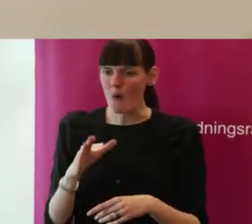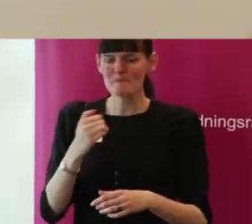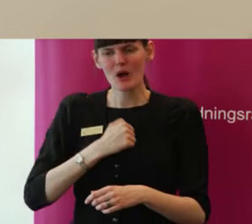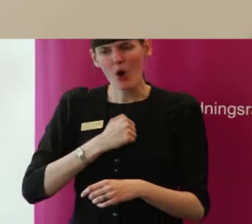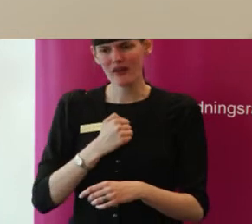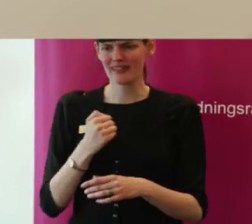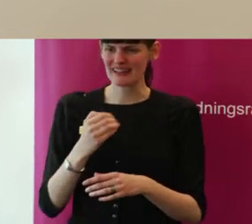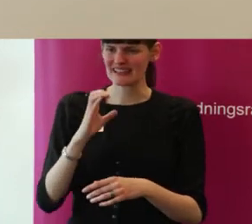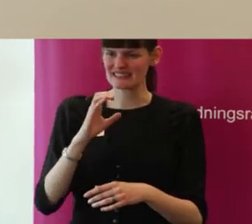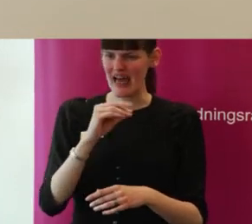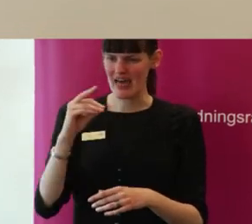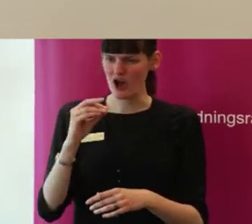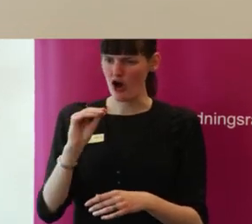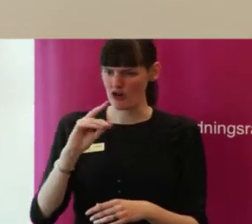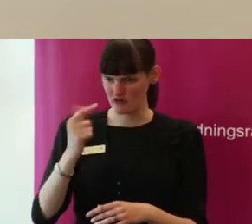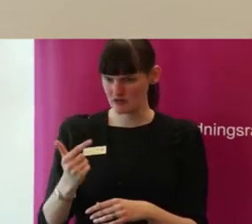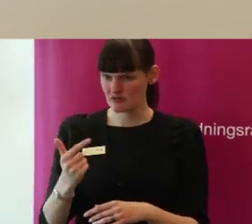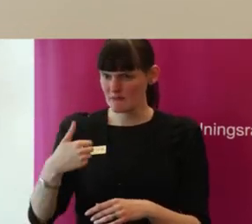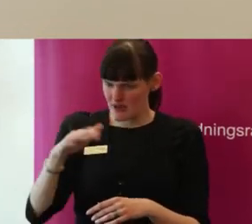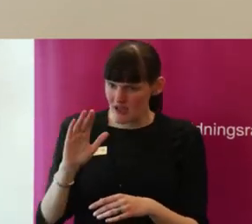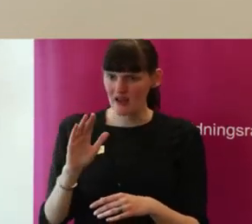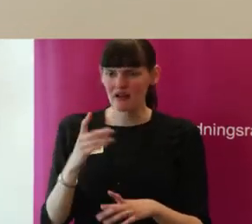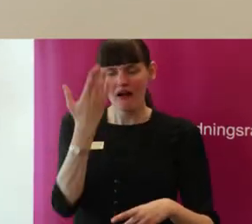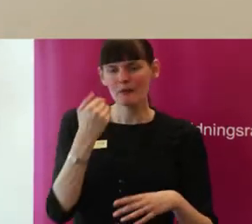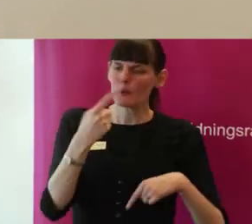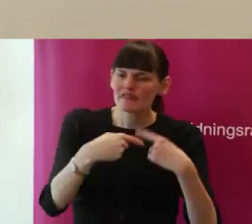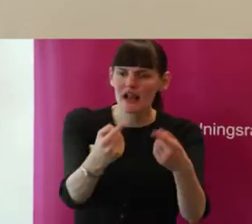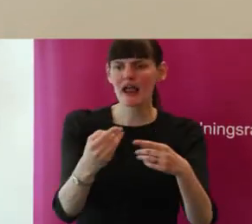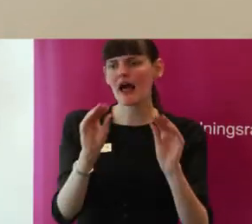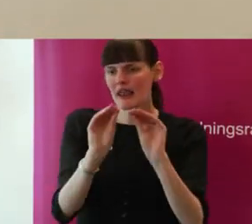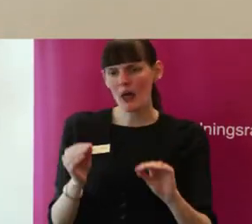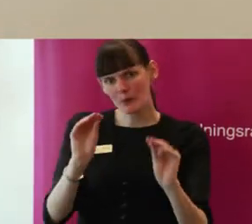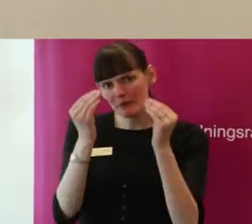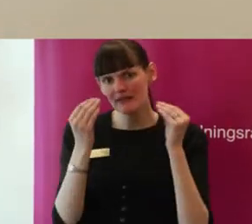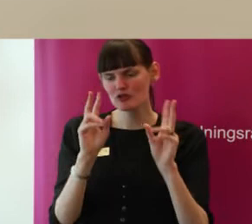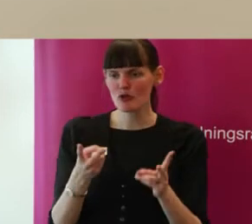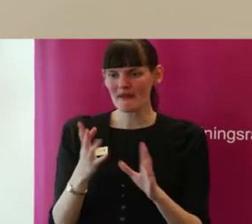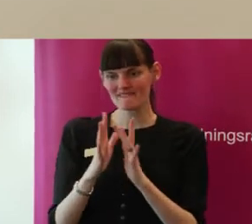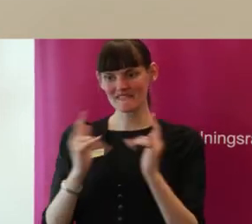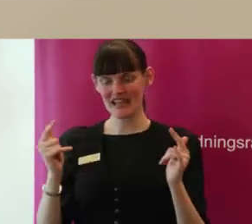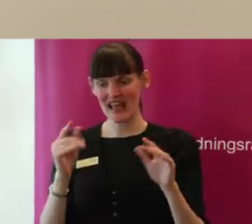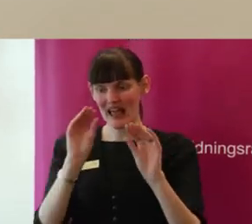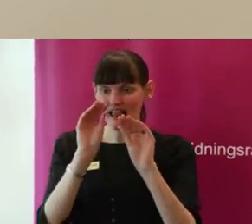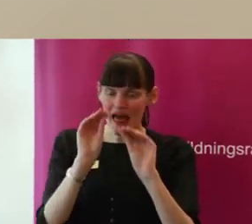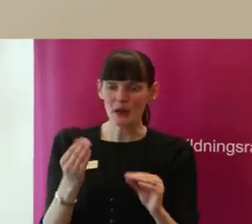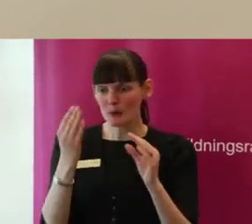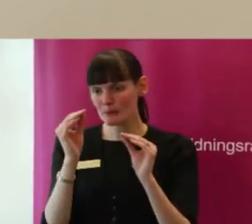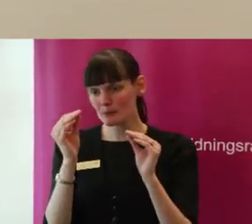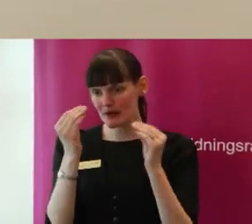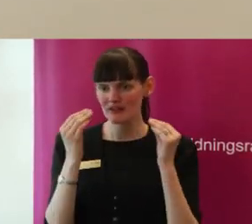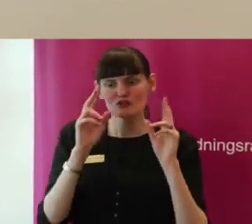i lärarutbildningen. Att man utvecklar lärarutbildningen som en fristående lärarutbildning för folkhögskola som